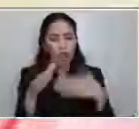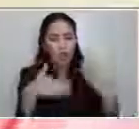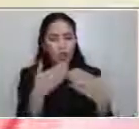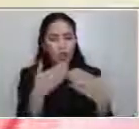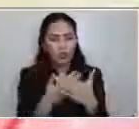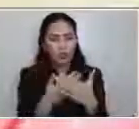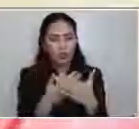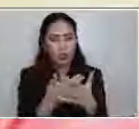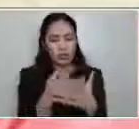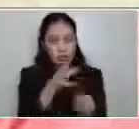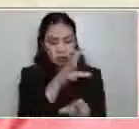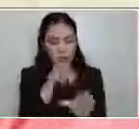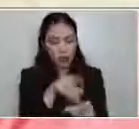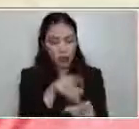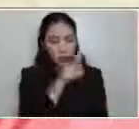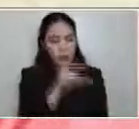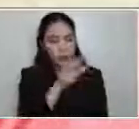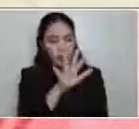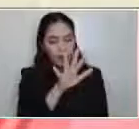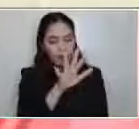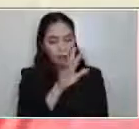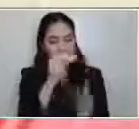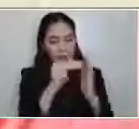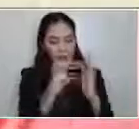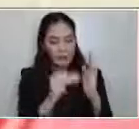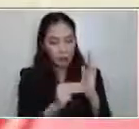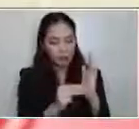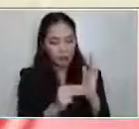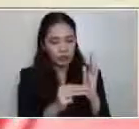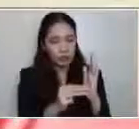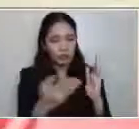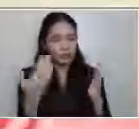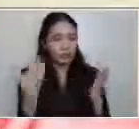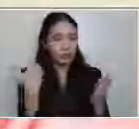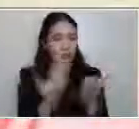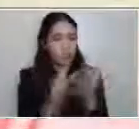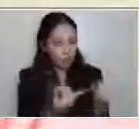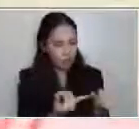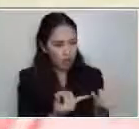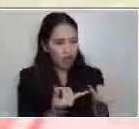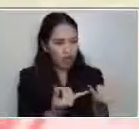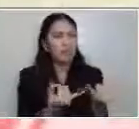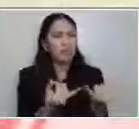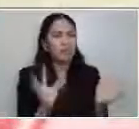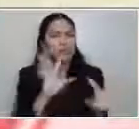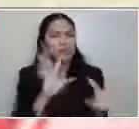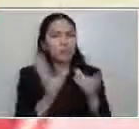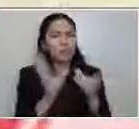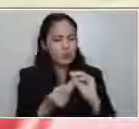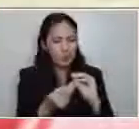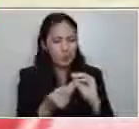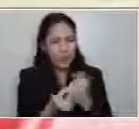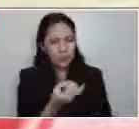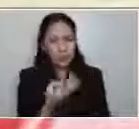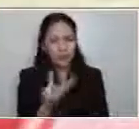mga bakuna. Alam mo ba kung kailan naman yung next flight schedule ng mga bakuna na darating sa bansa,